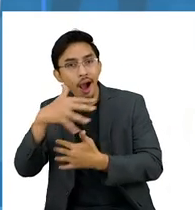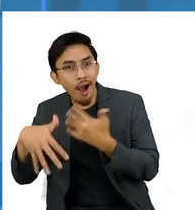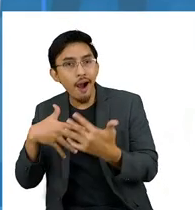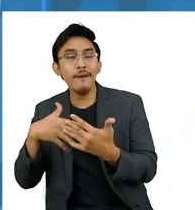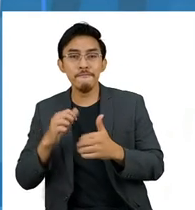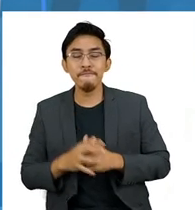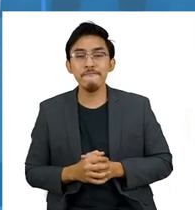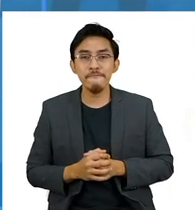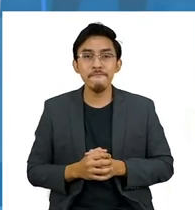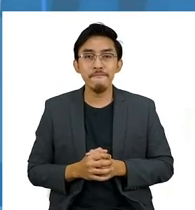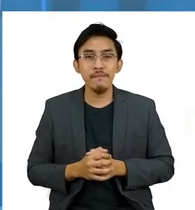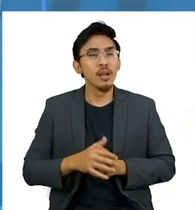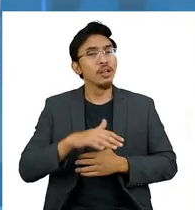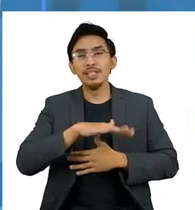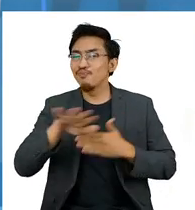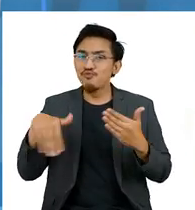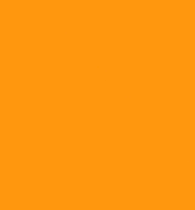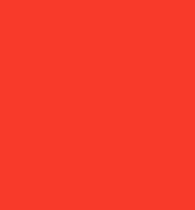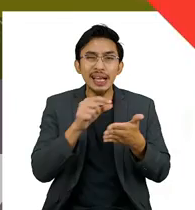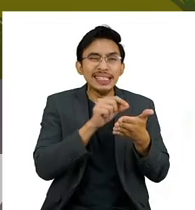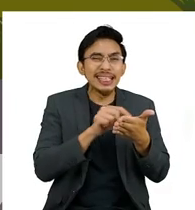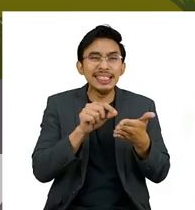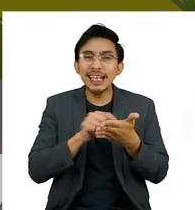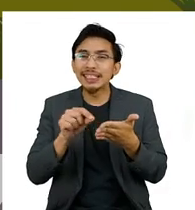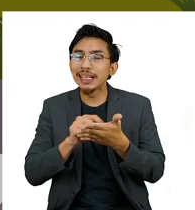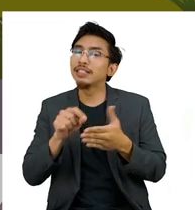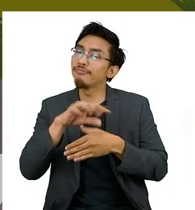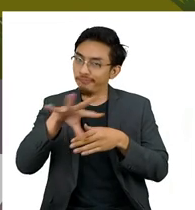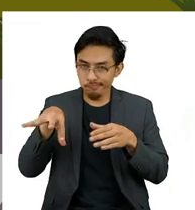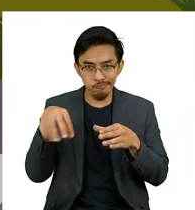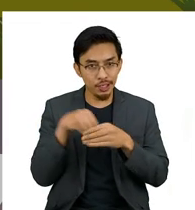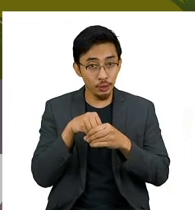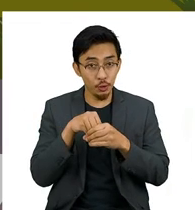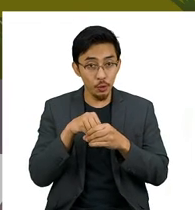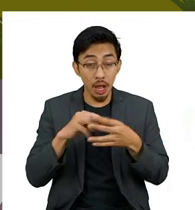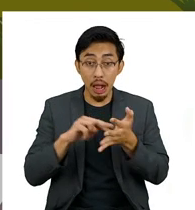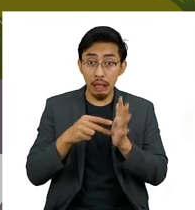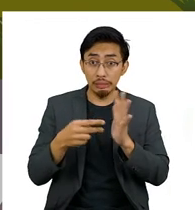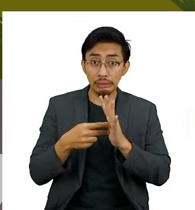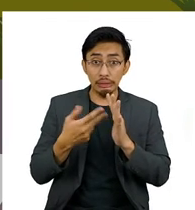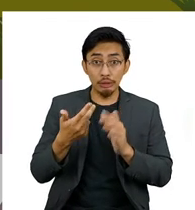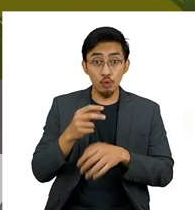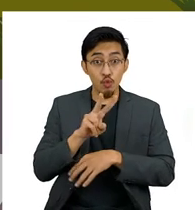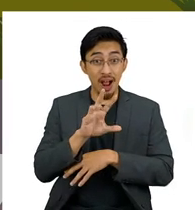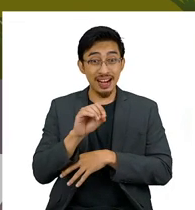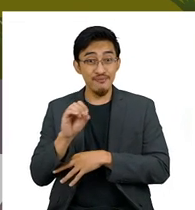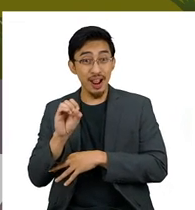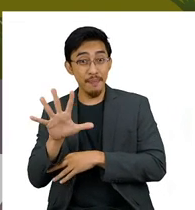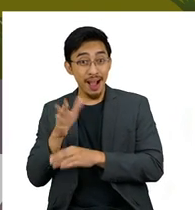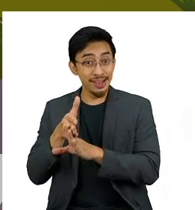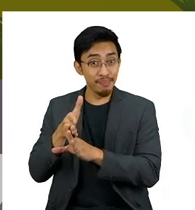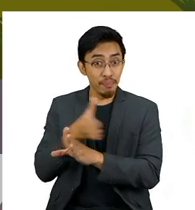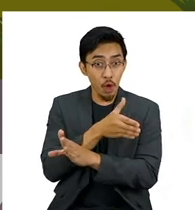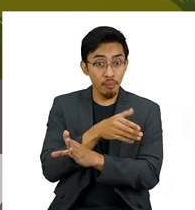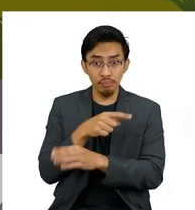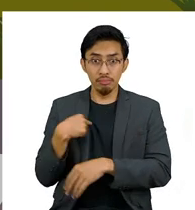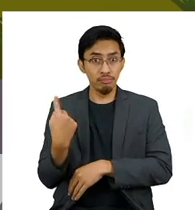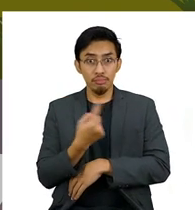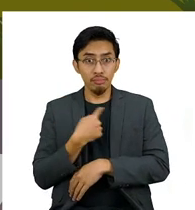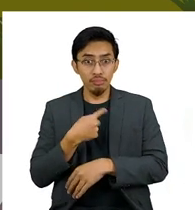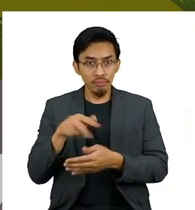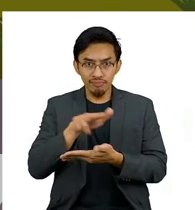menyampaikan informasi dengan menggunakan segala jenis saluran yang tersedia. Wow, berarti itu sebelum tahun 2005 yang